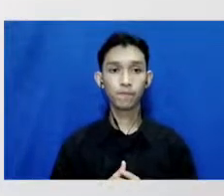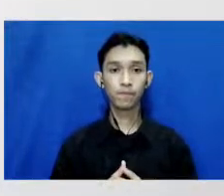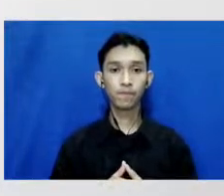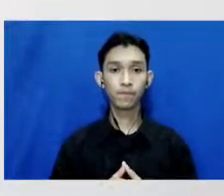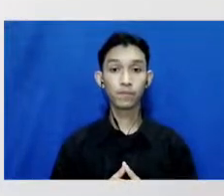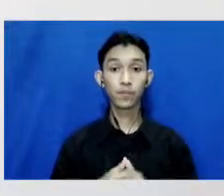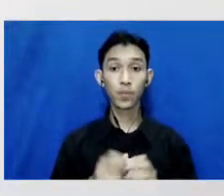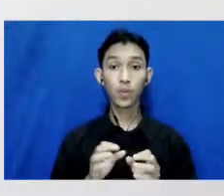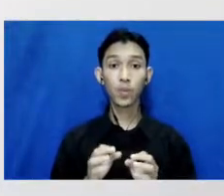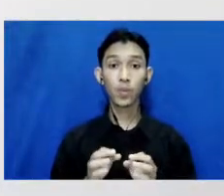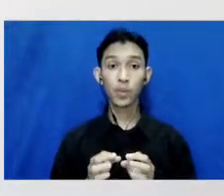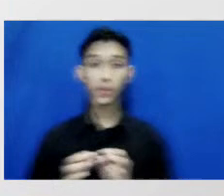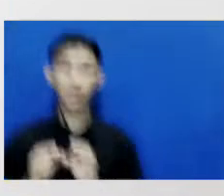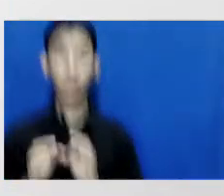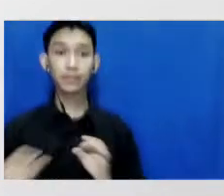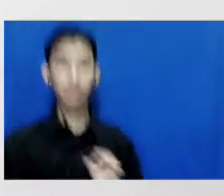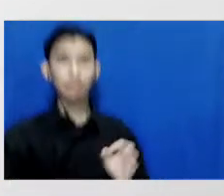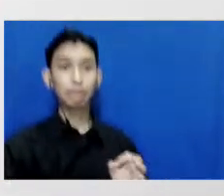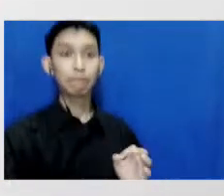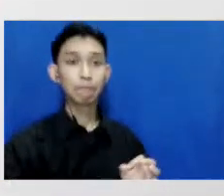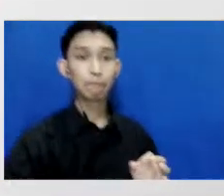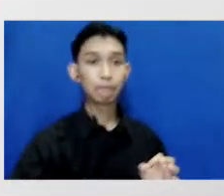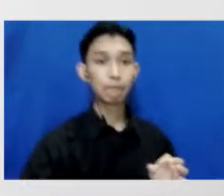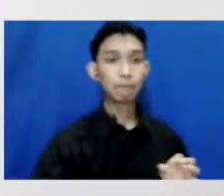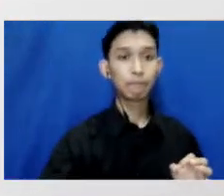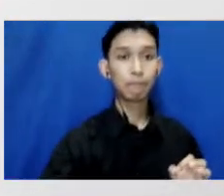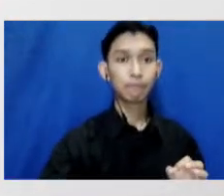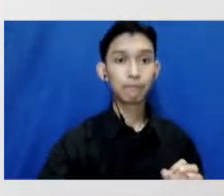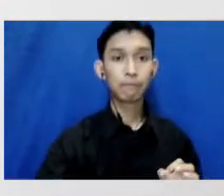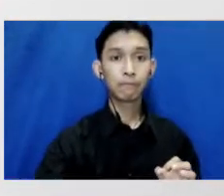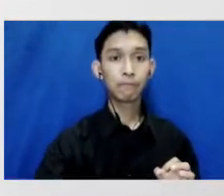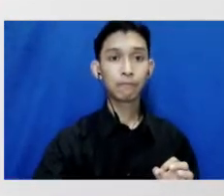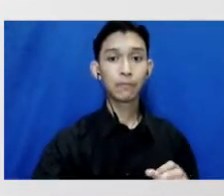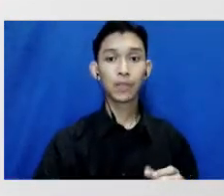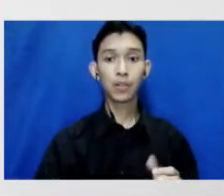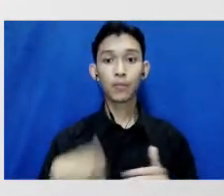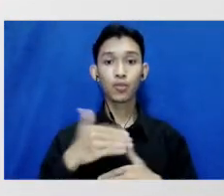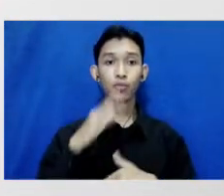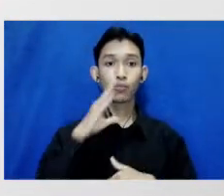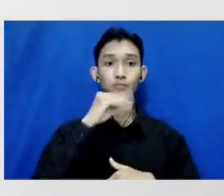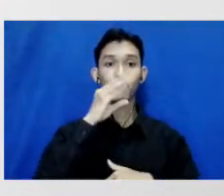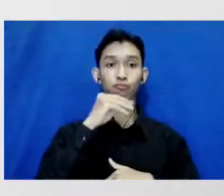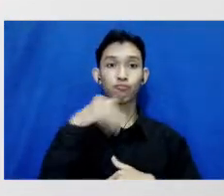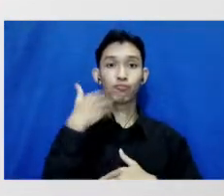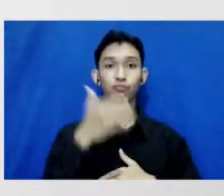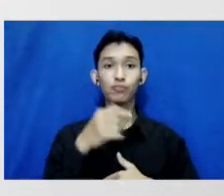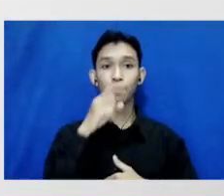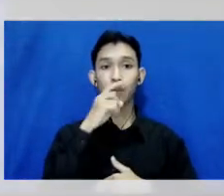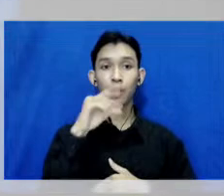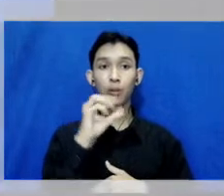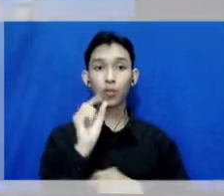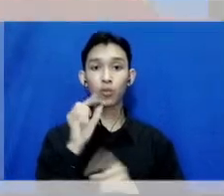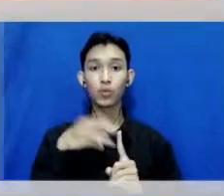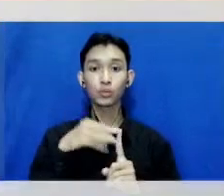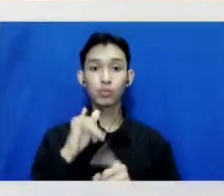Baik. Kita akan menuju pembicara berikutnya, Bapak Ruby